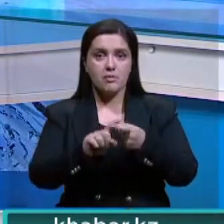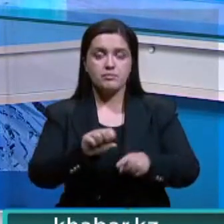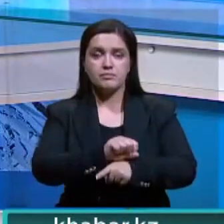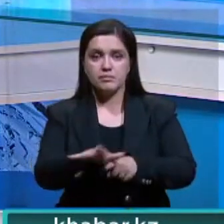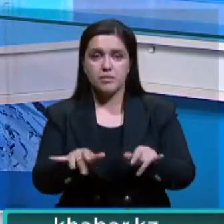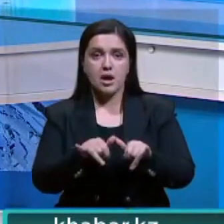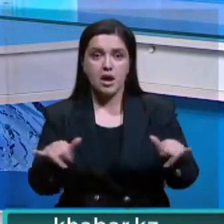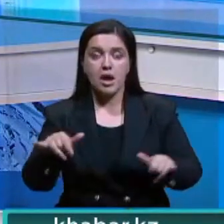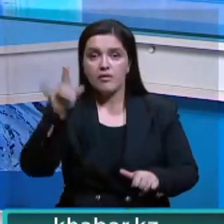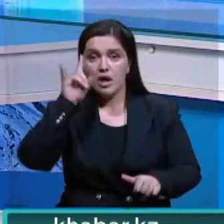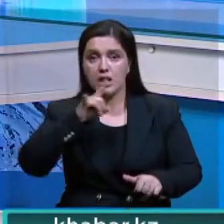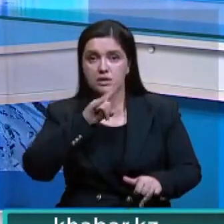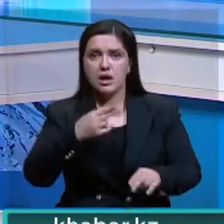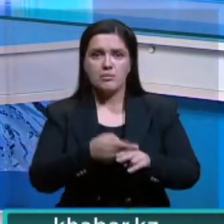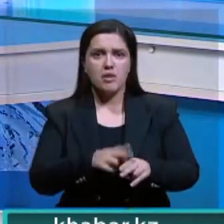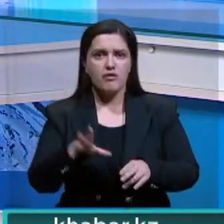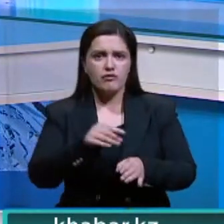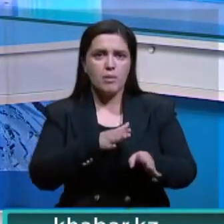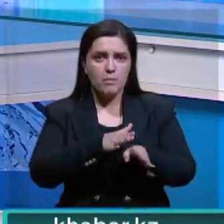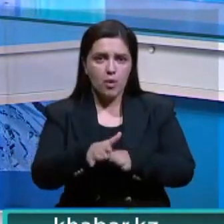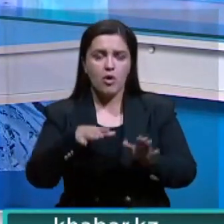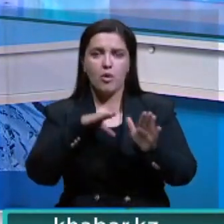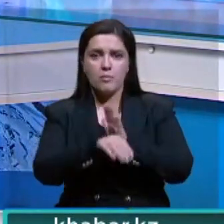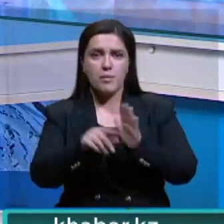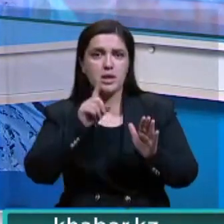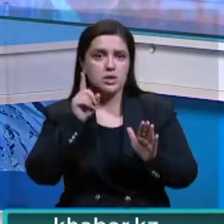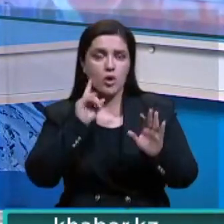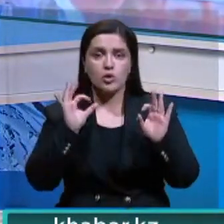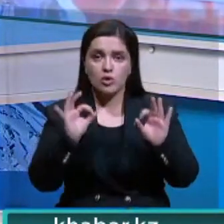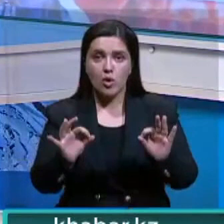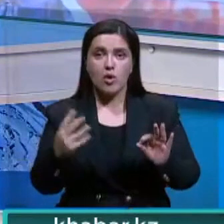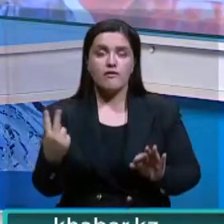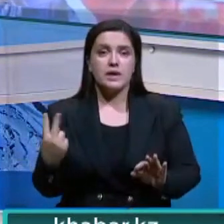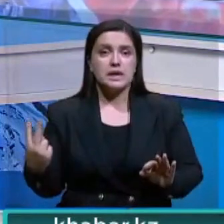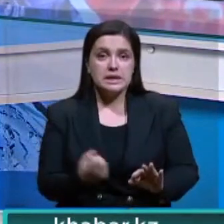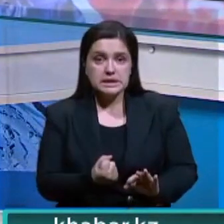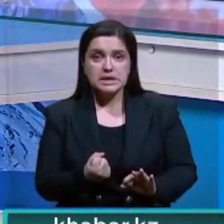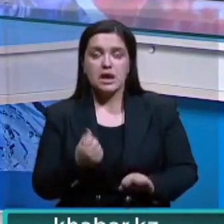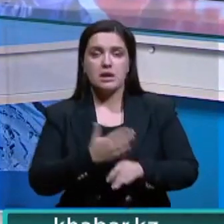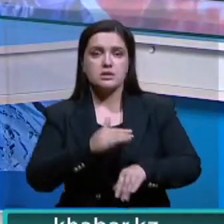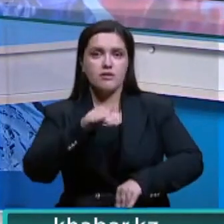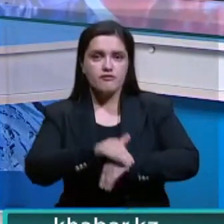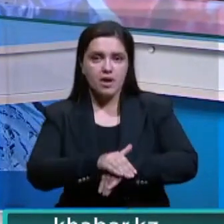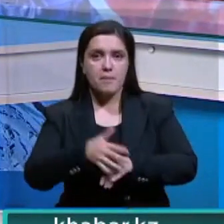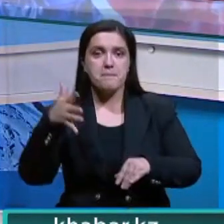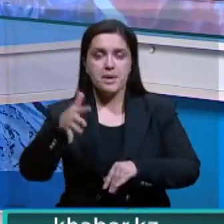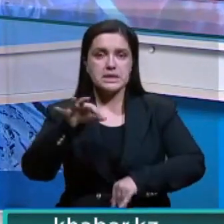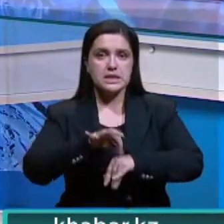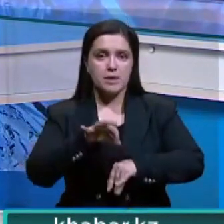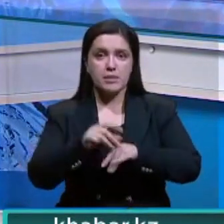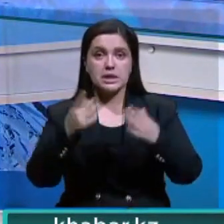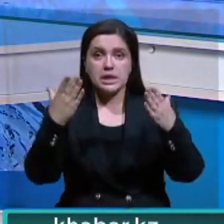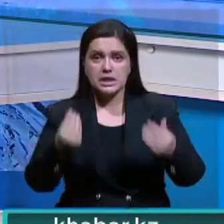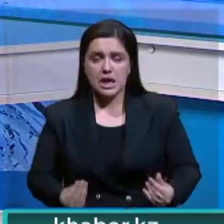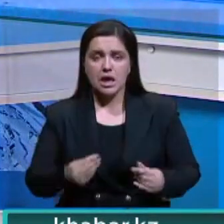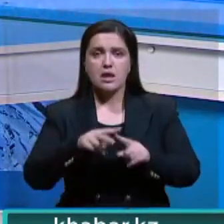эпидситуация. В Казахстане не осталось ни одного зеленого региона, а уже вторую неделю Минздрав фиксирует свыше 5000 заболевших в день. Нагрузка